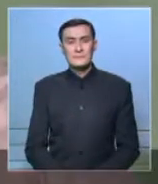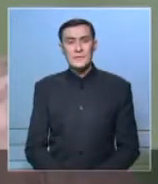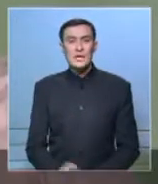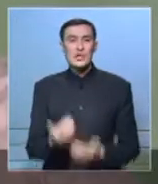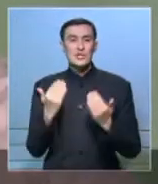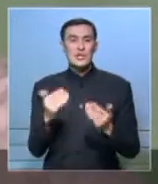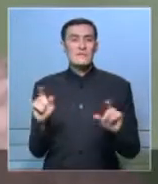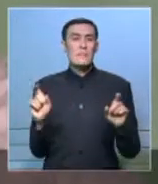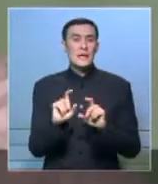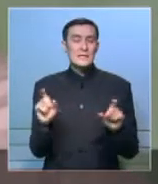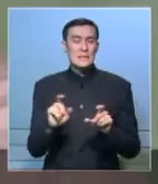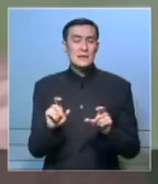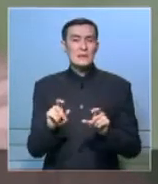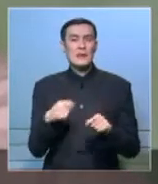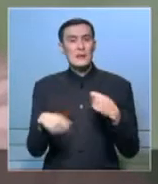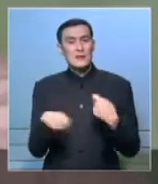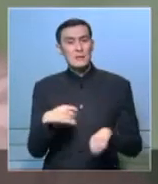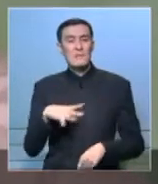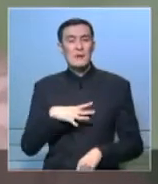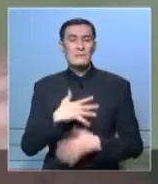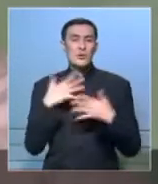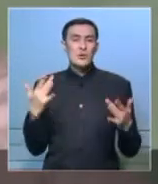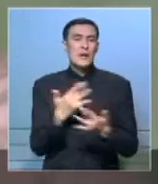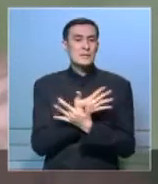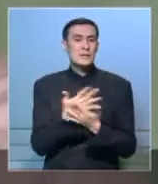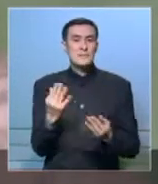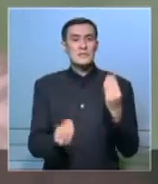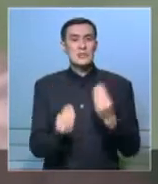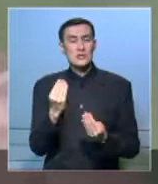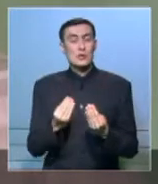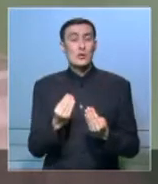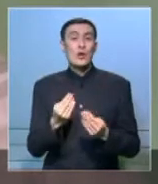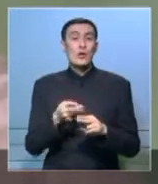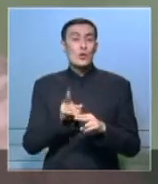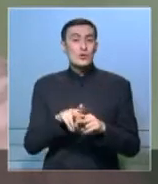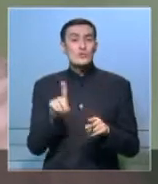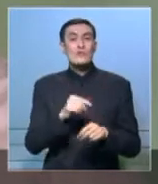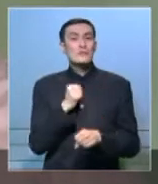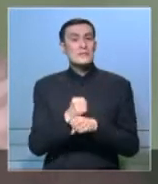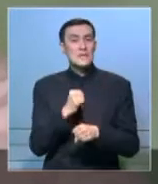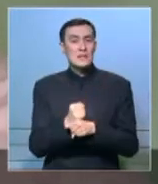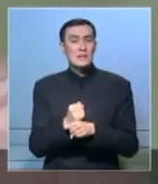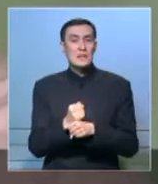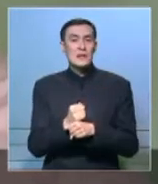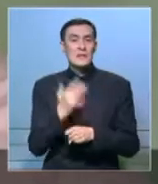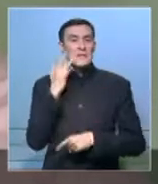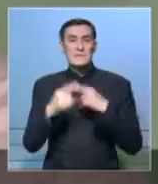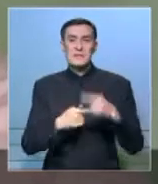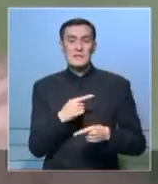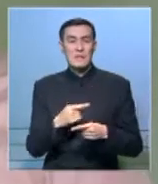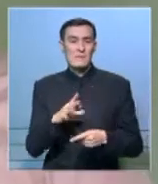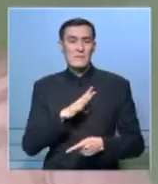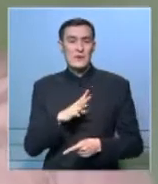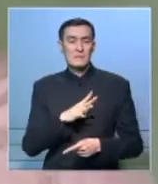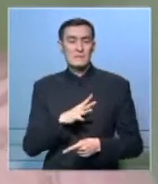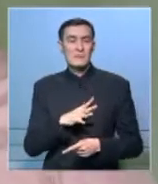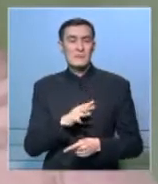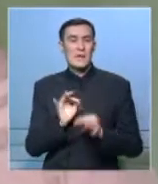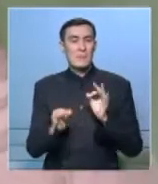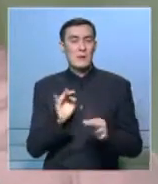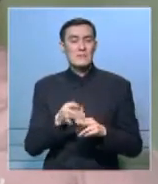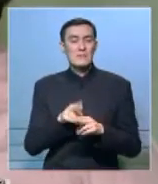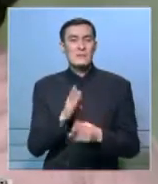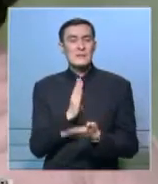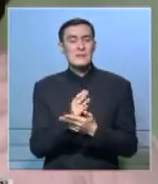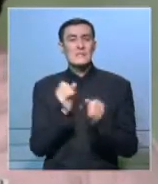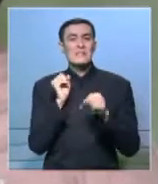Сейчас в магазинах и на рынках огромный ассортимент детских игрушек. Но то, из чего они сделаны, не всегда может быть безопасно. Содержание в них